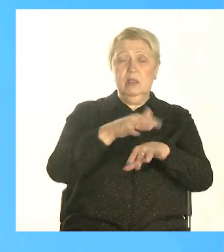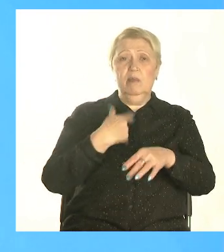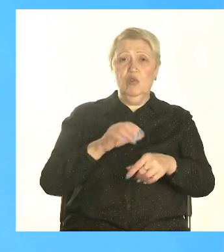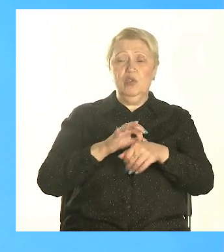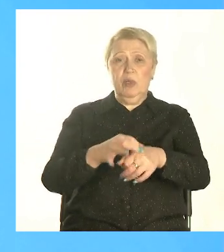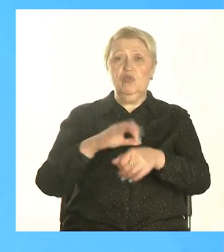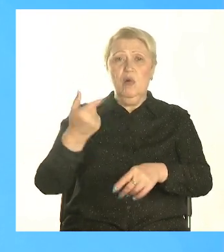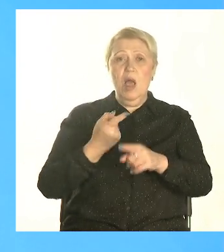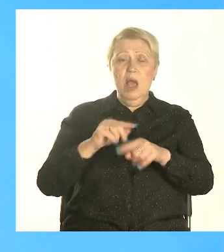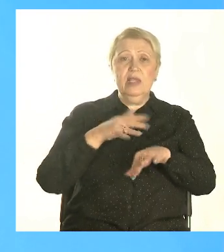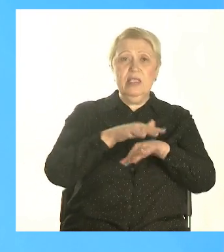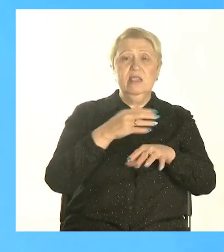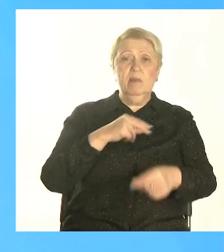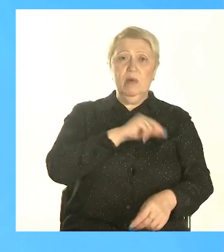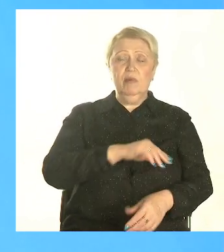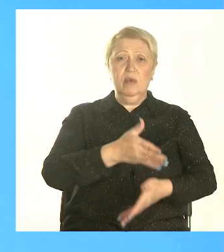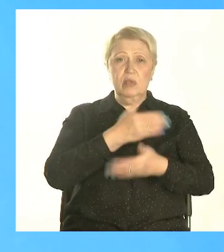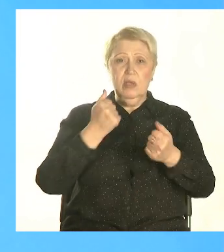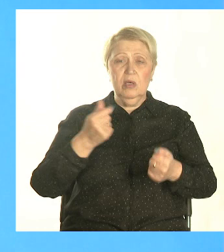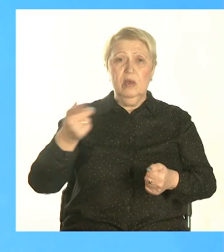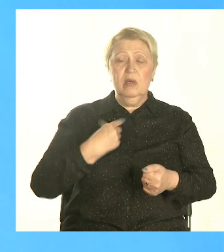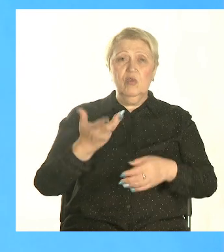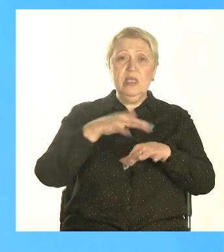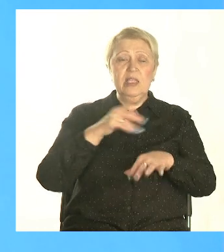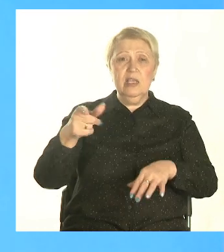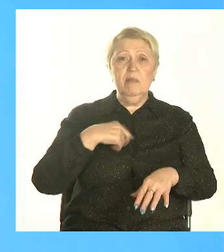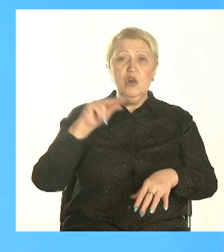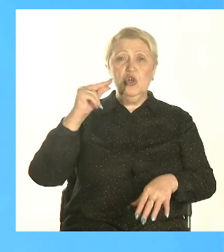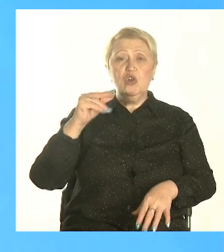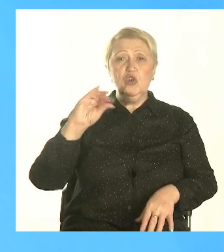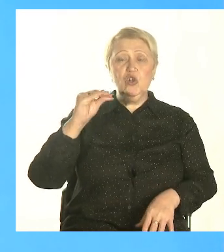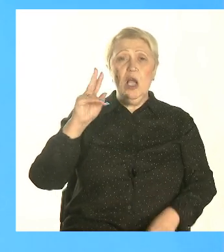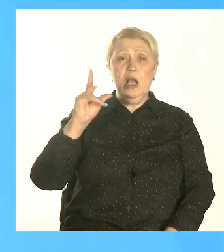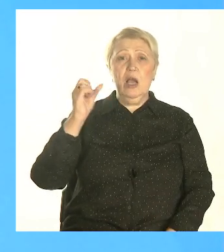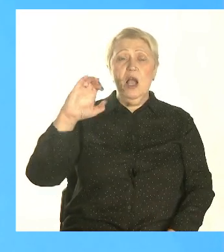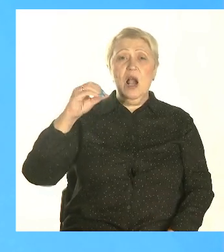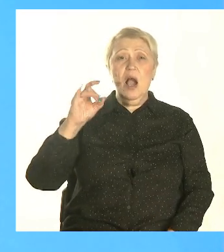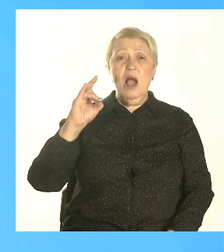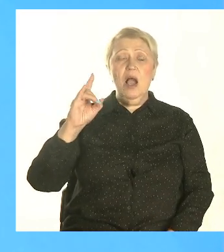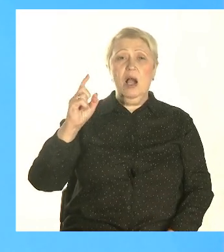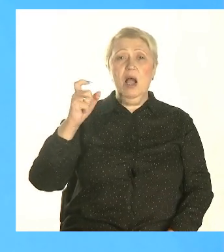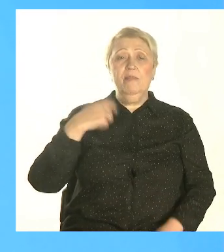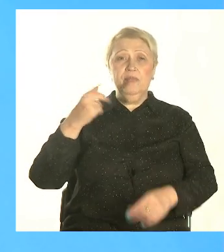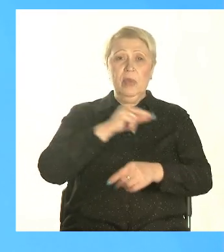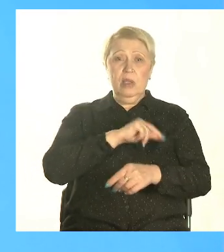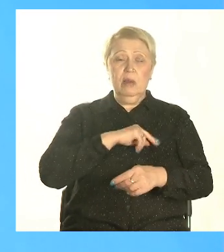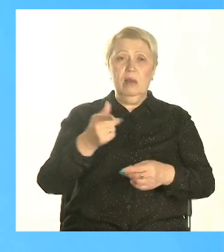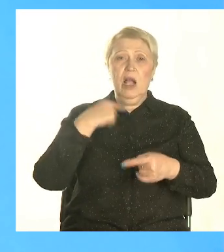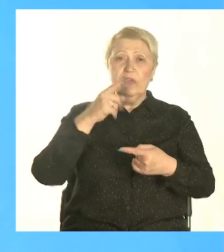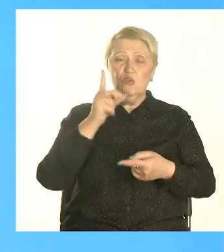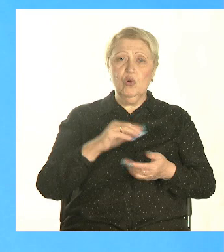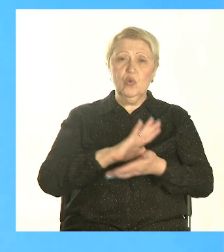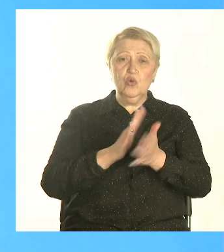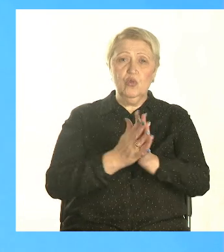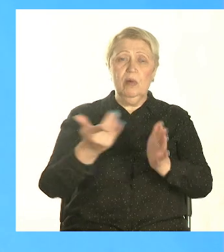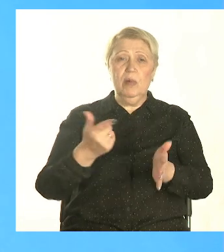Угу. Министерство ЖКХ запросило в миграционной службе, чтобы нам предоставили данные зарегистрированных граждан. Они говорят, с учетом количества граждан